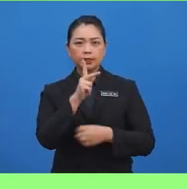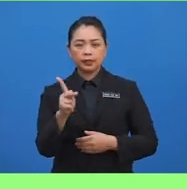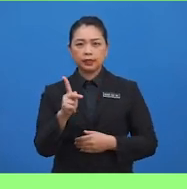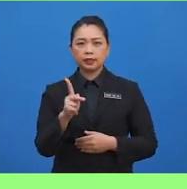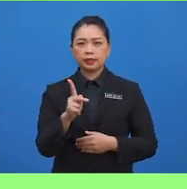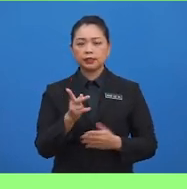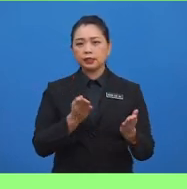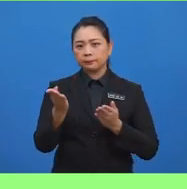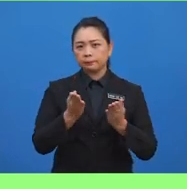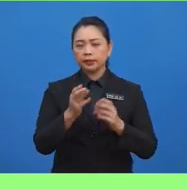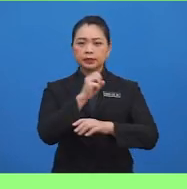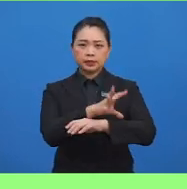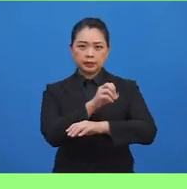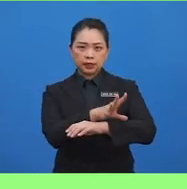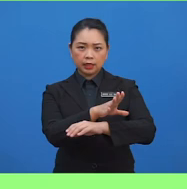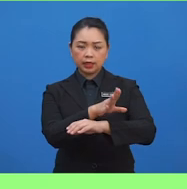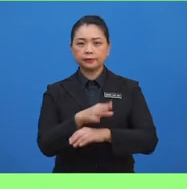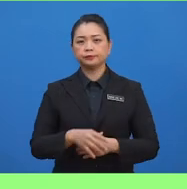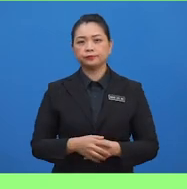Hikmat nasihat